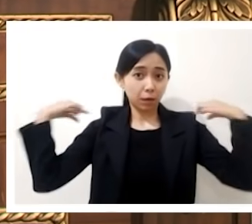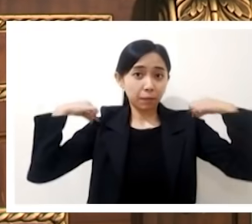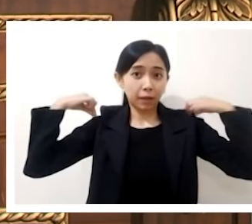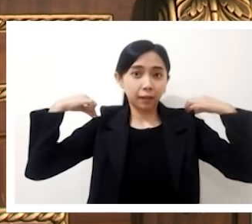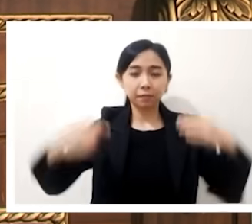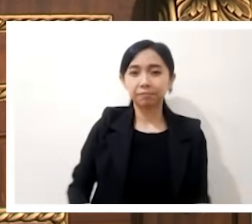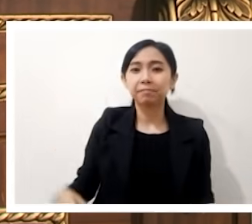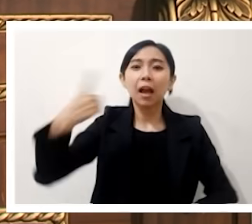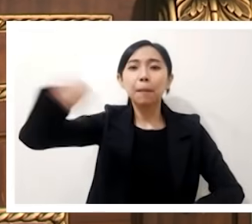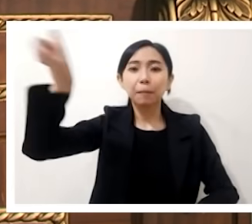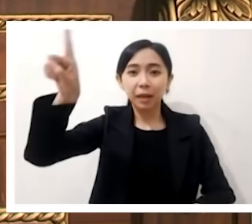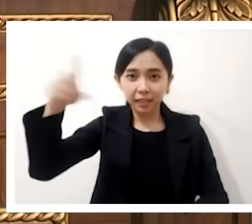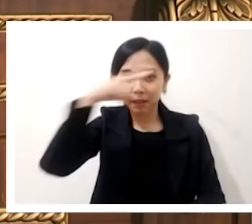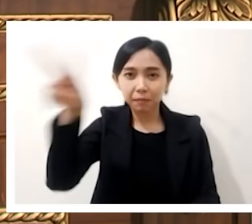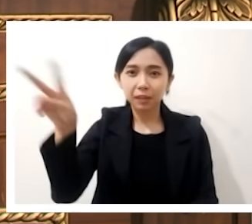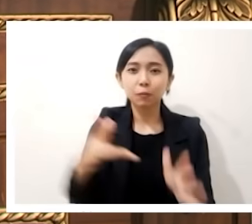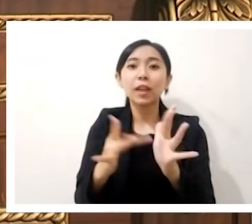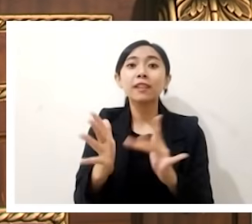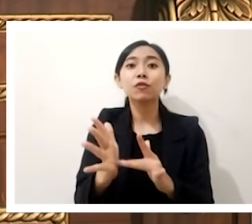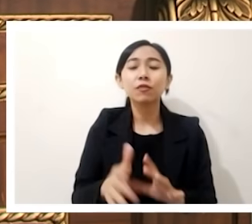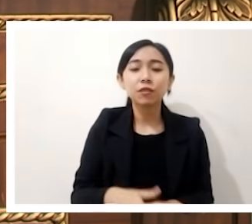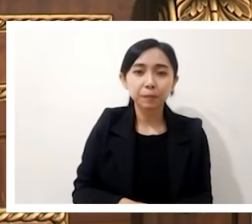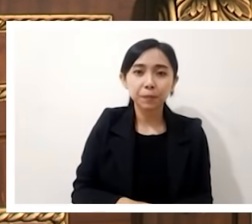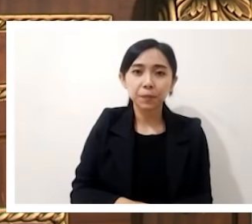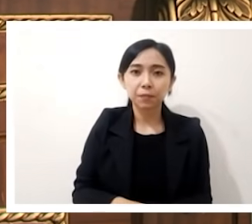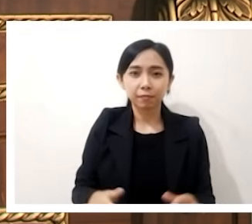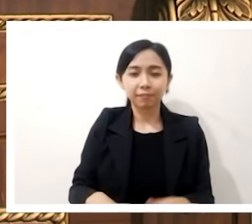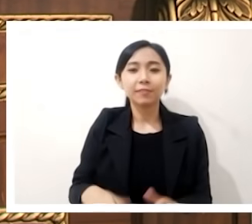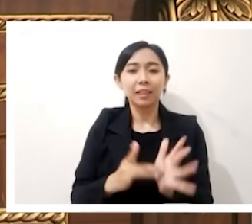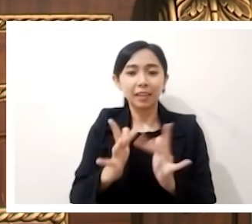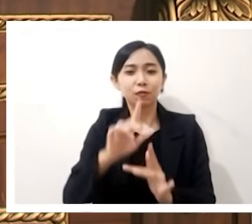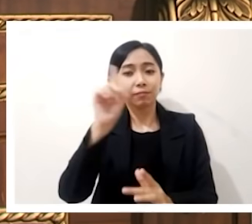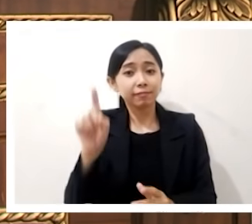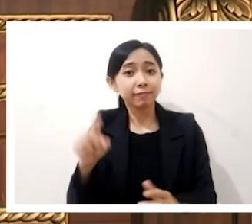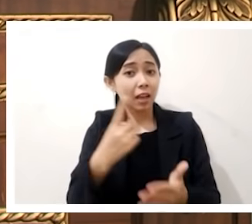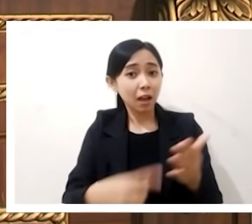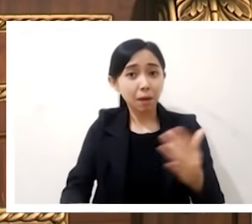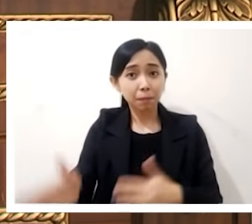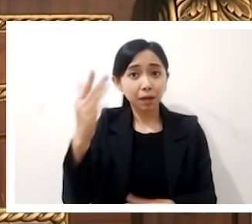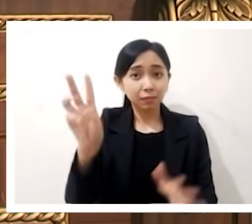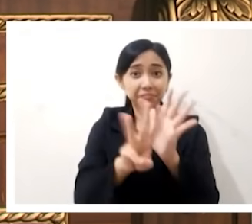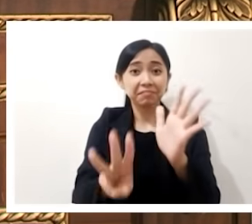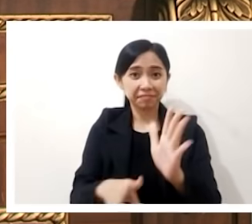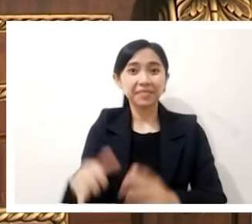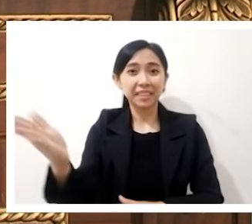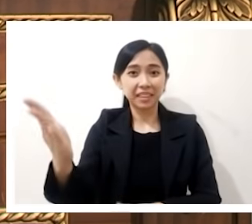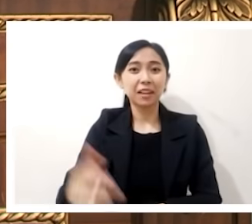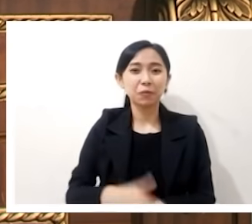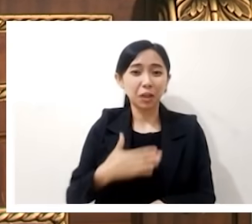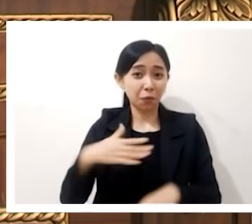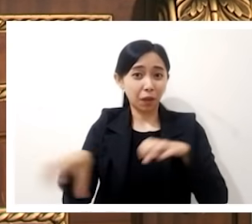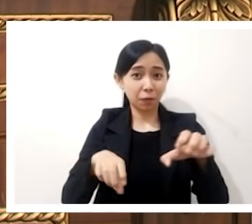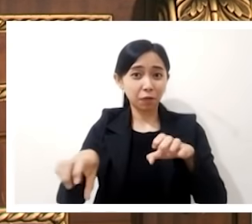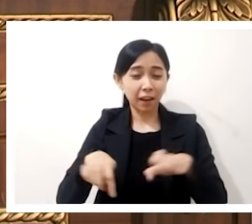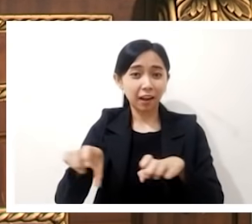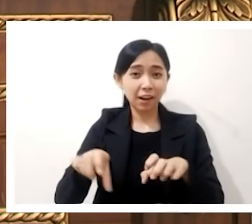jubahnya. Ia segera berdiri dan pergi mendapatkan Yesus. Tanya Yesus kepadanya, "Apa yang kau kehendaki supaya